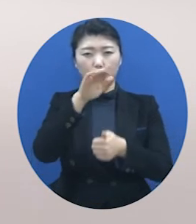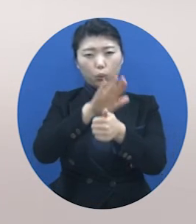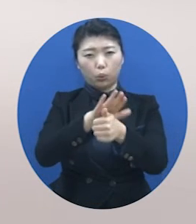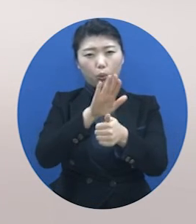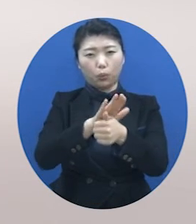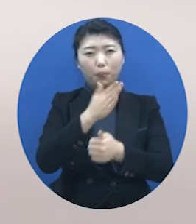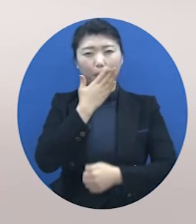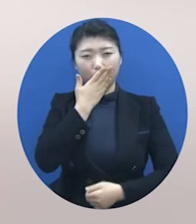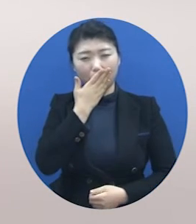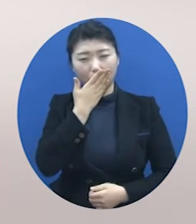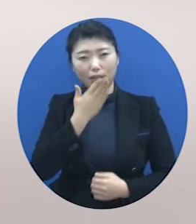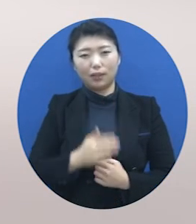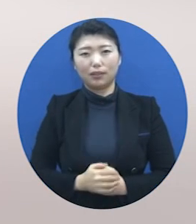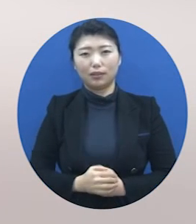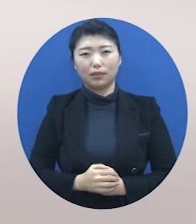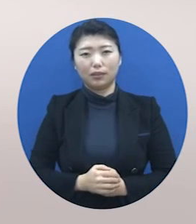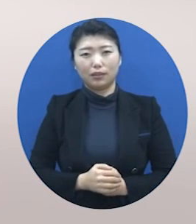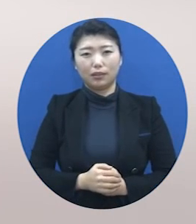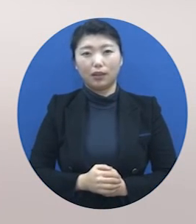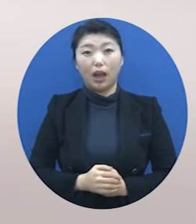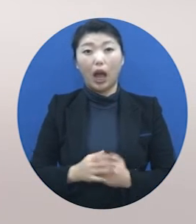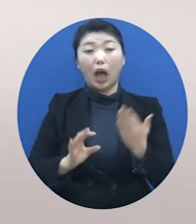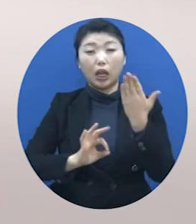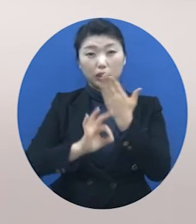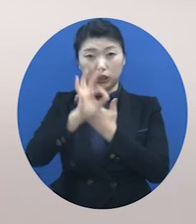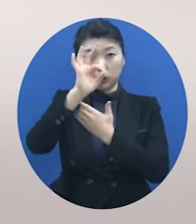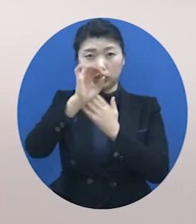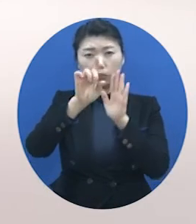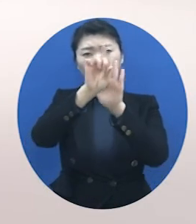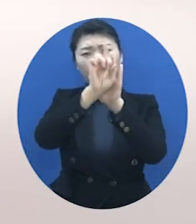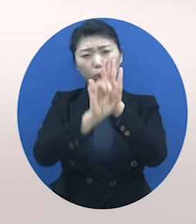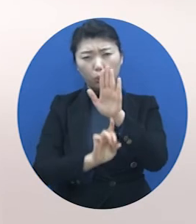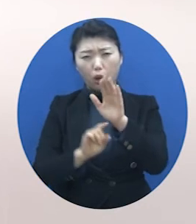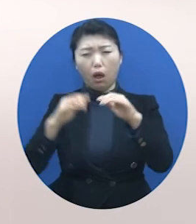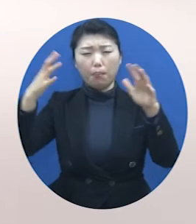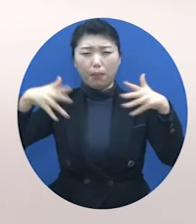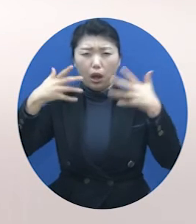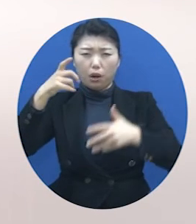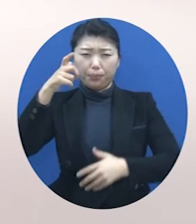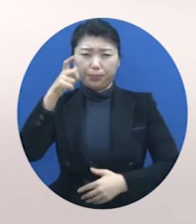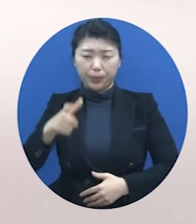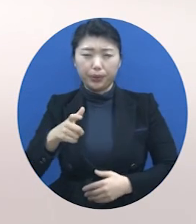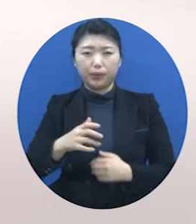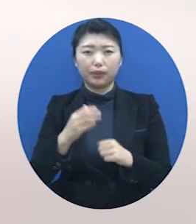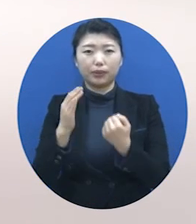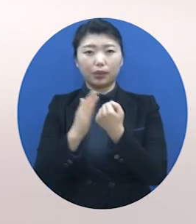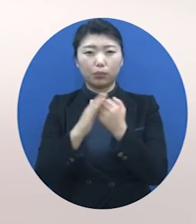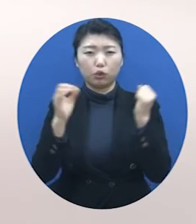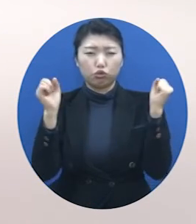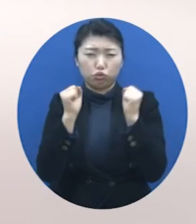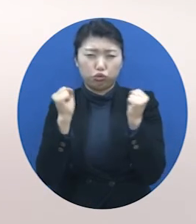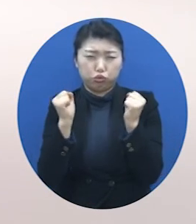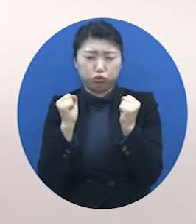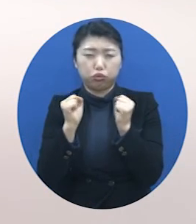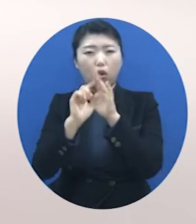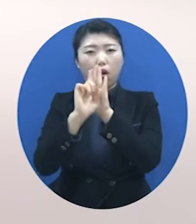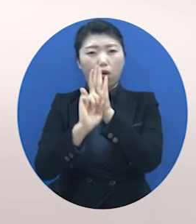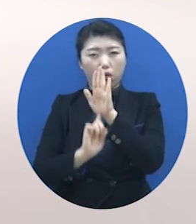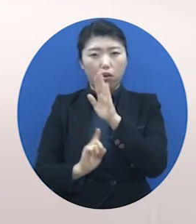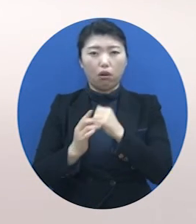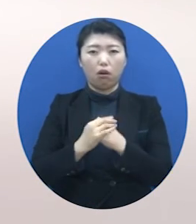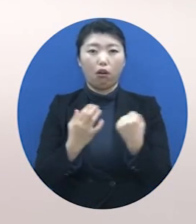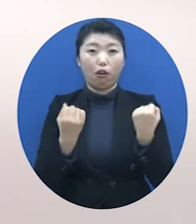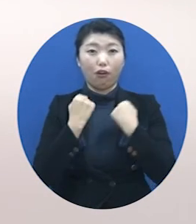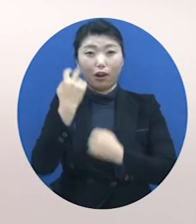있습니다. 아침 기온도 크게 내려가고 바람도 강하게 불어 점점 추워지고 있습니다. 건강관리에